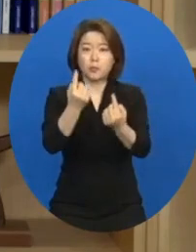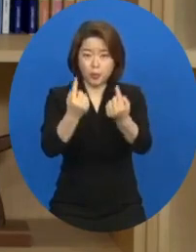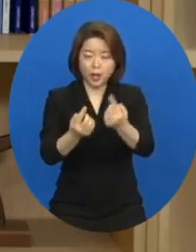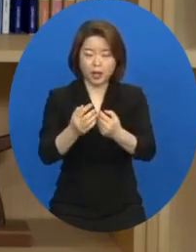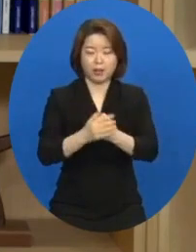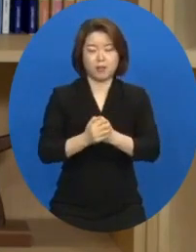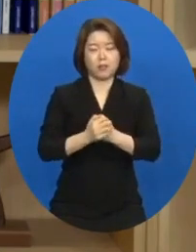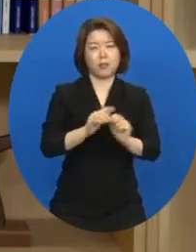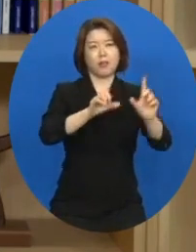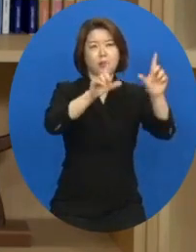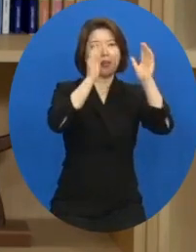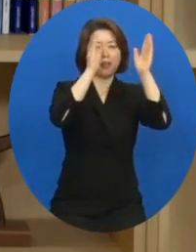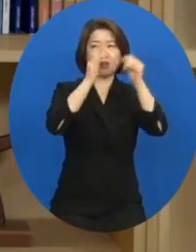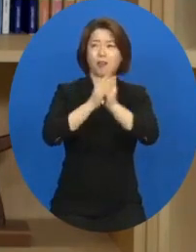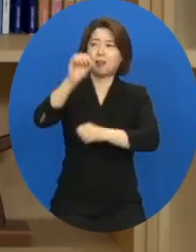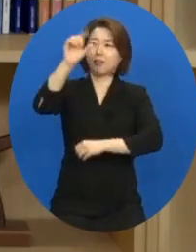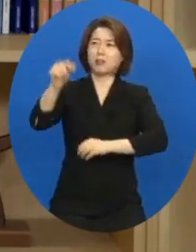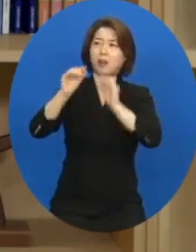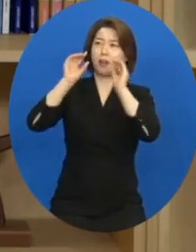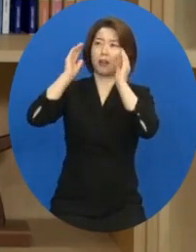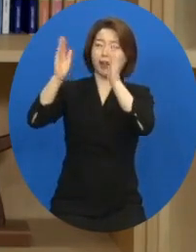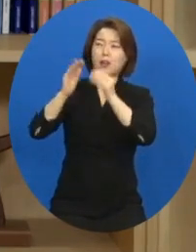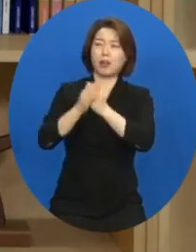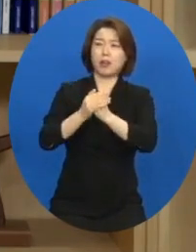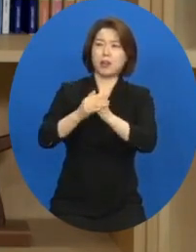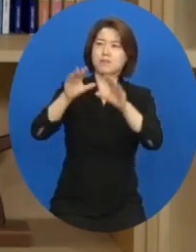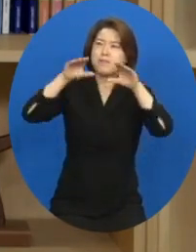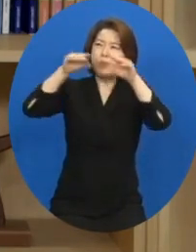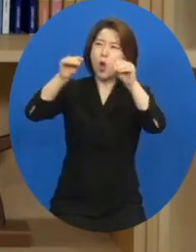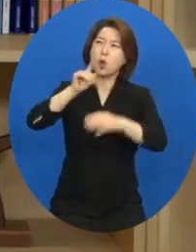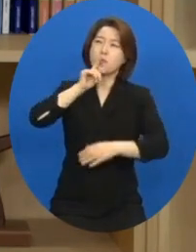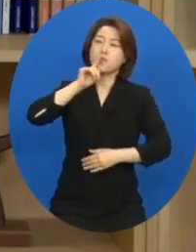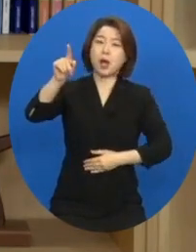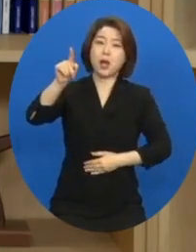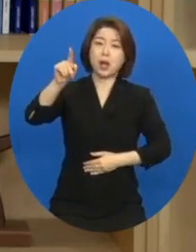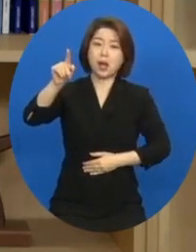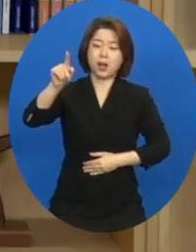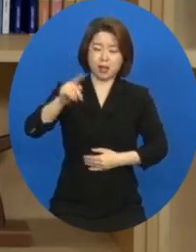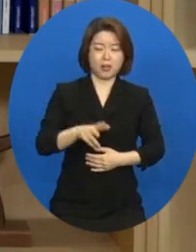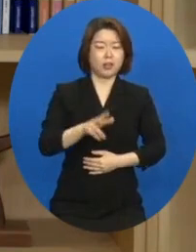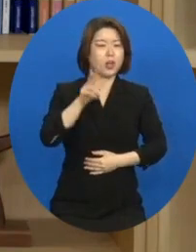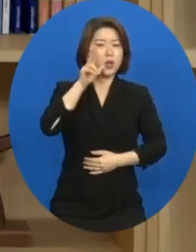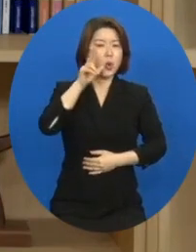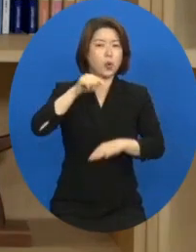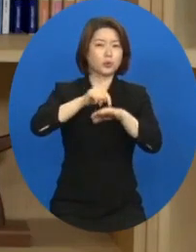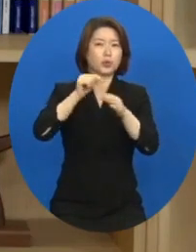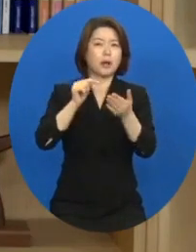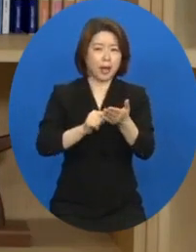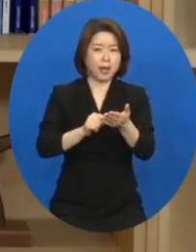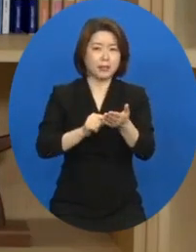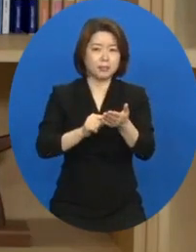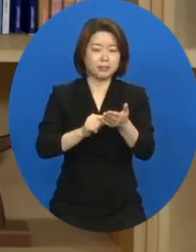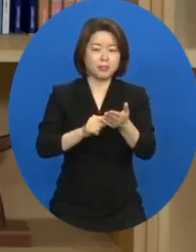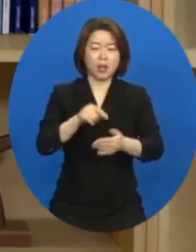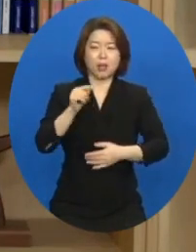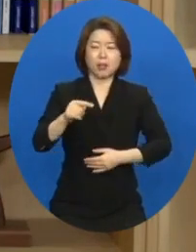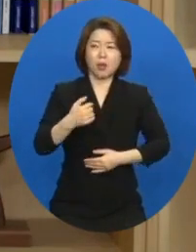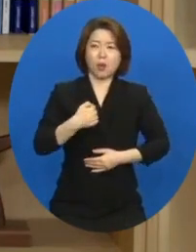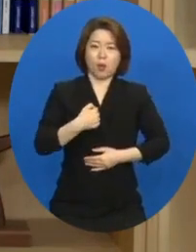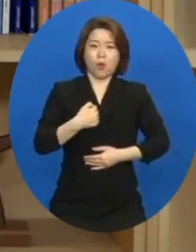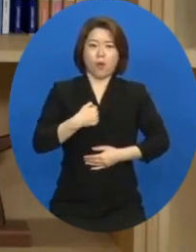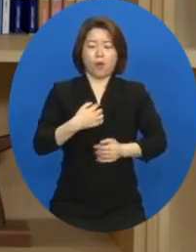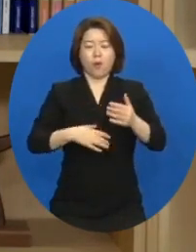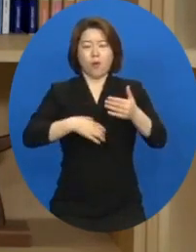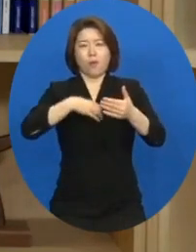향하여 달을 향하여 멈추라고 명령 햇던 이 여호수아 1 10 용 그것이 너무 제 가슴에